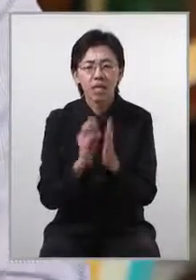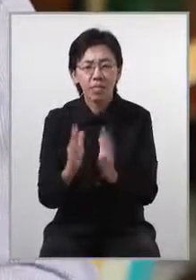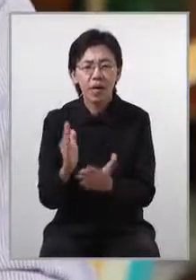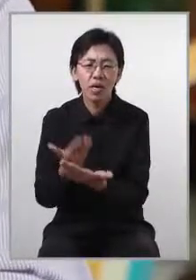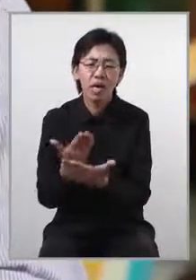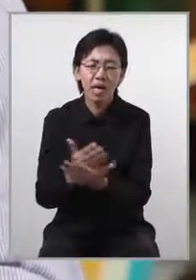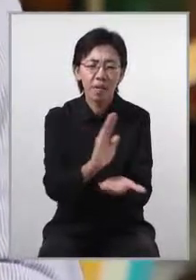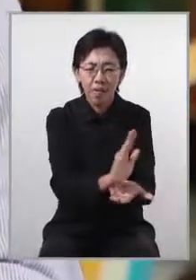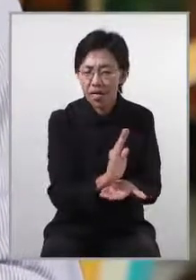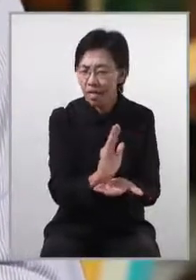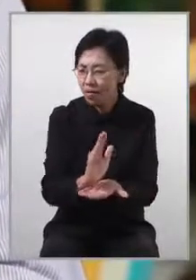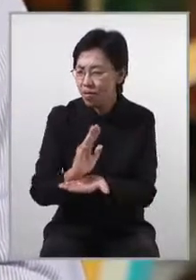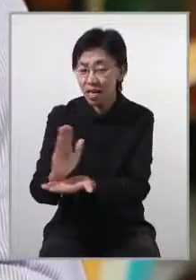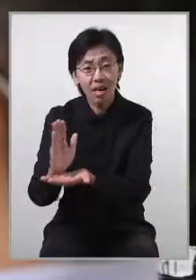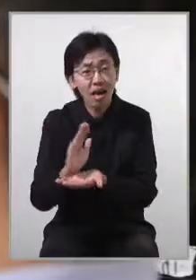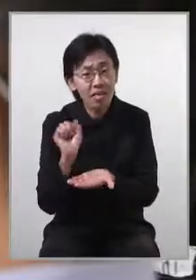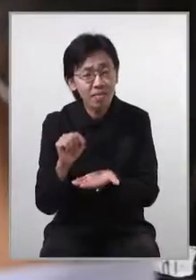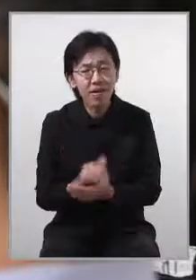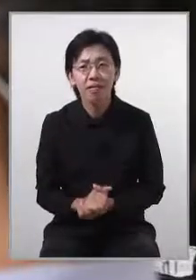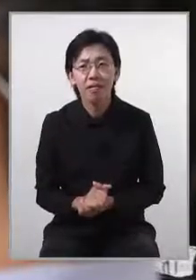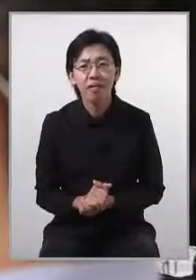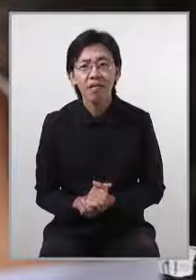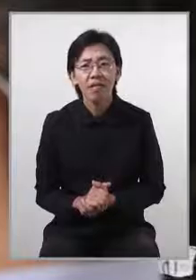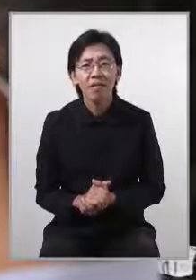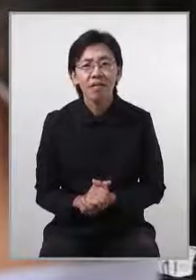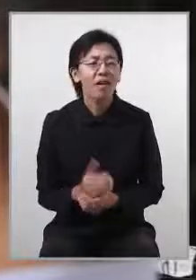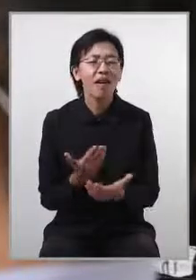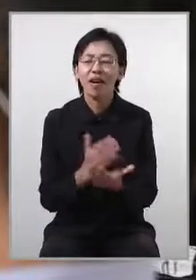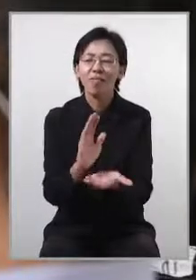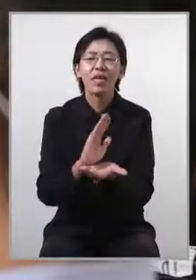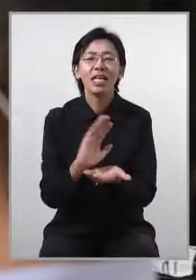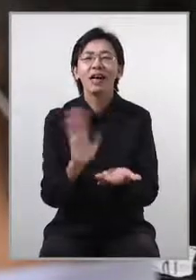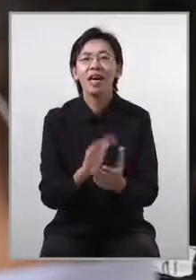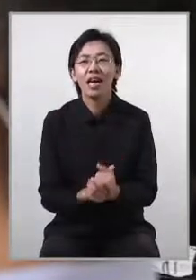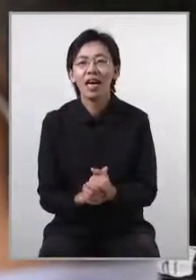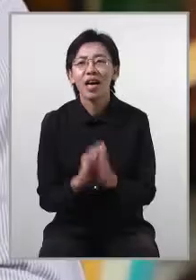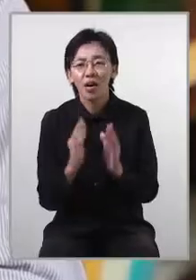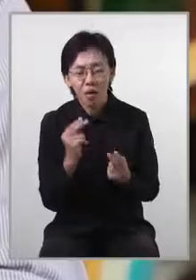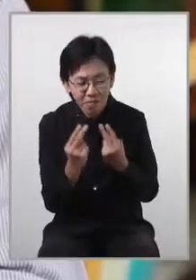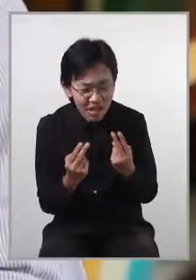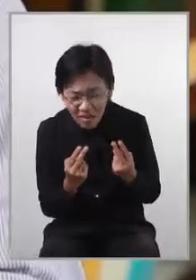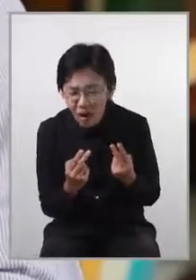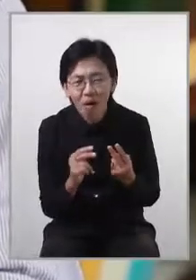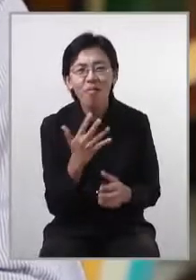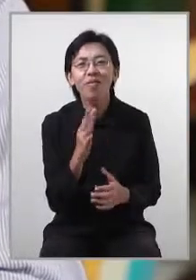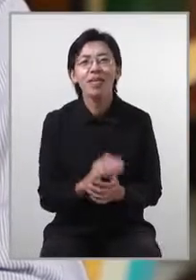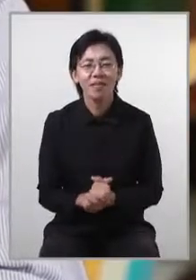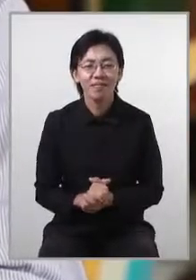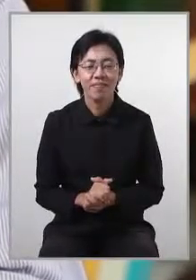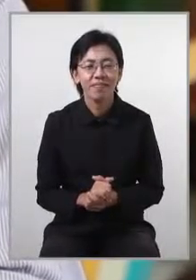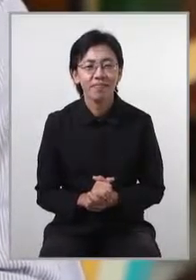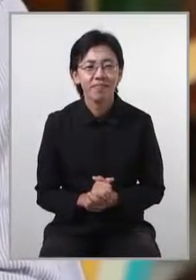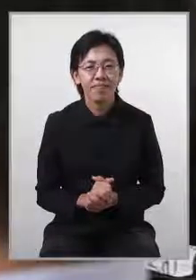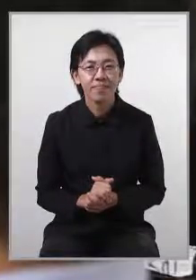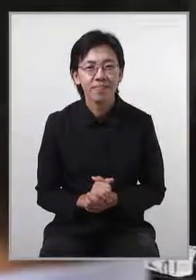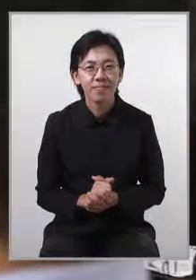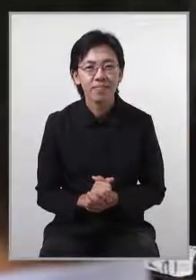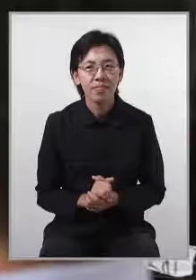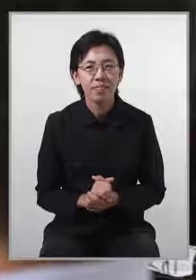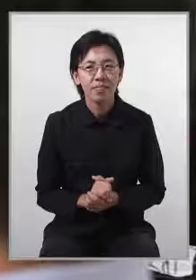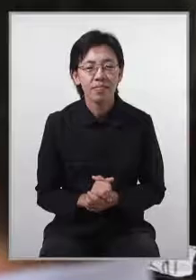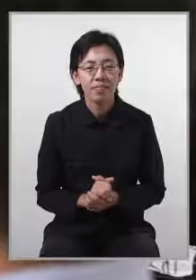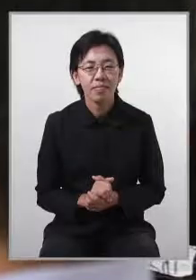าคมีอะไร โอ้ครับอย่าพูดบริจาคครับแม้แต่คนเยี่ยมยังหายากเลยครับเพราะว่าปกติ